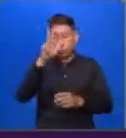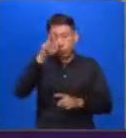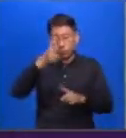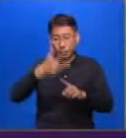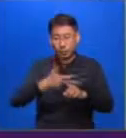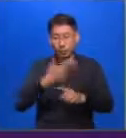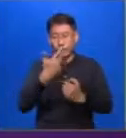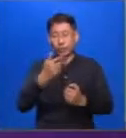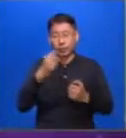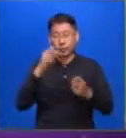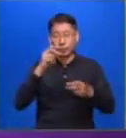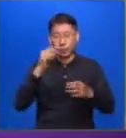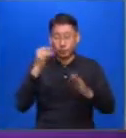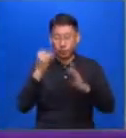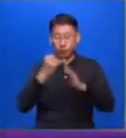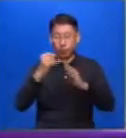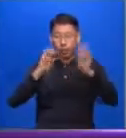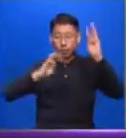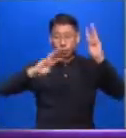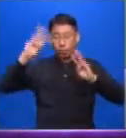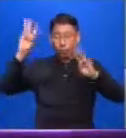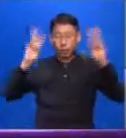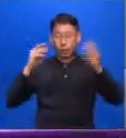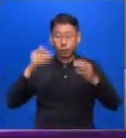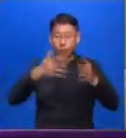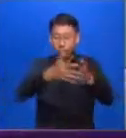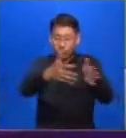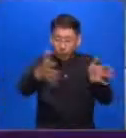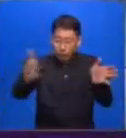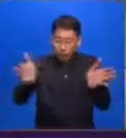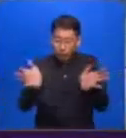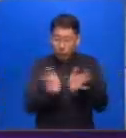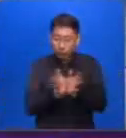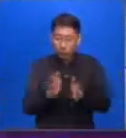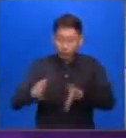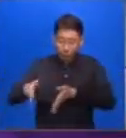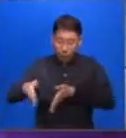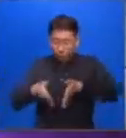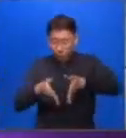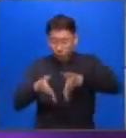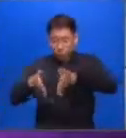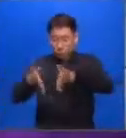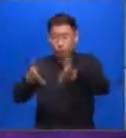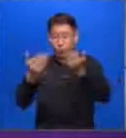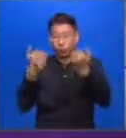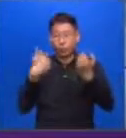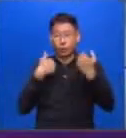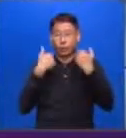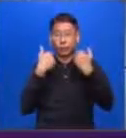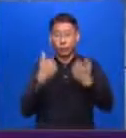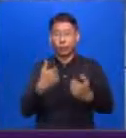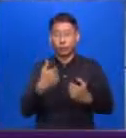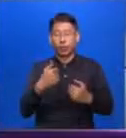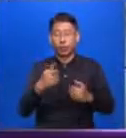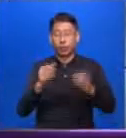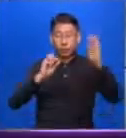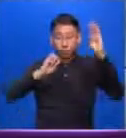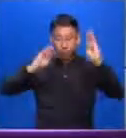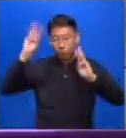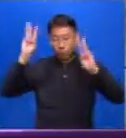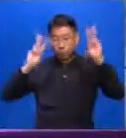ในจังหวัดนครสวรรค์นะคะก็ทำให้อ่างเก็บน้ำขนาดใหญ่และคลองชลประทานขนาดใหญ่ตั้งแต่อำเภอพยุหะคีรี